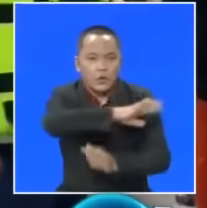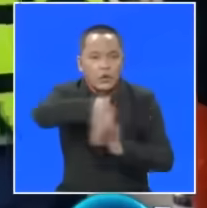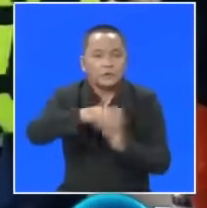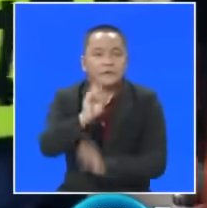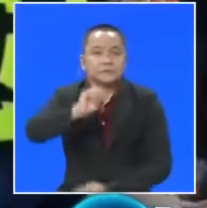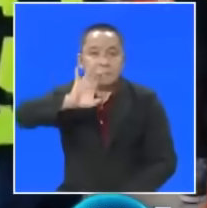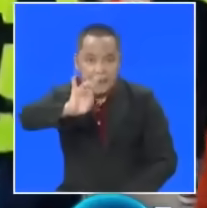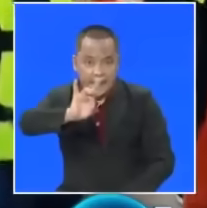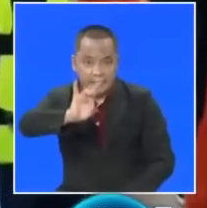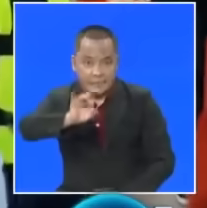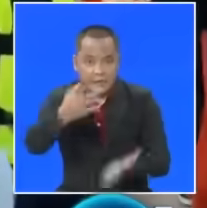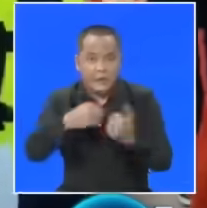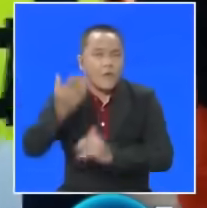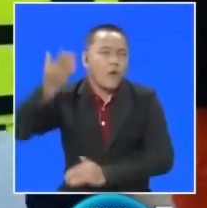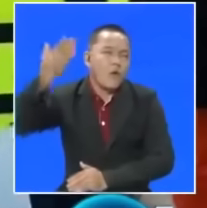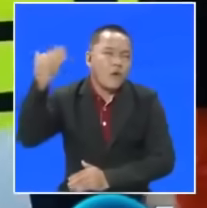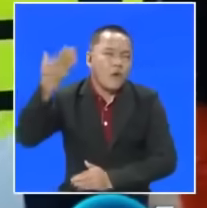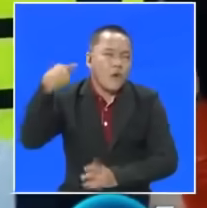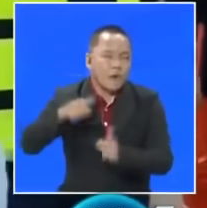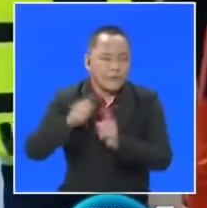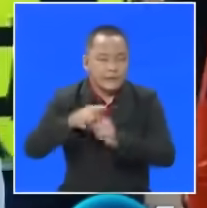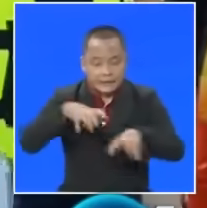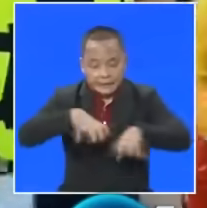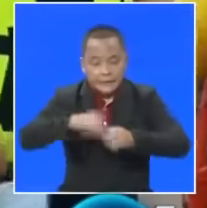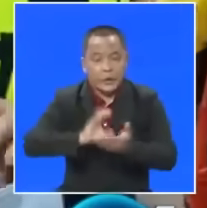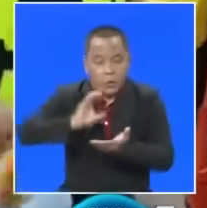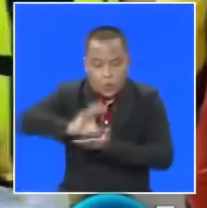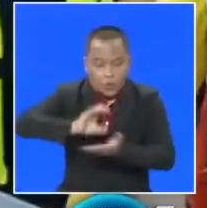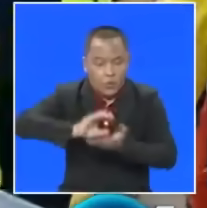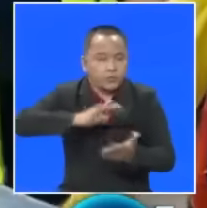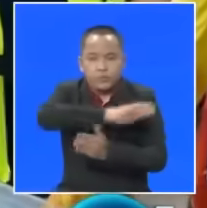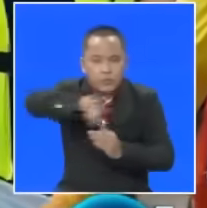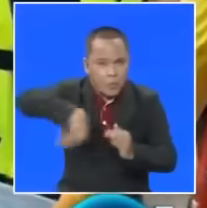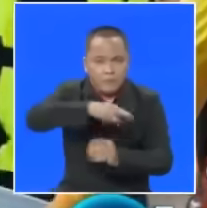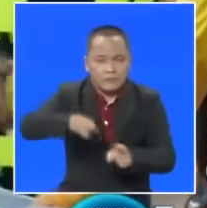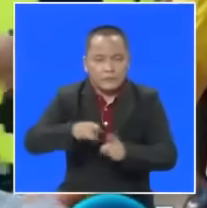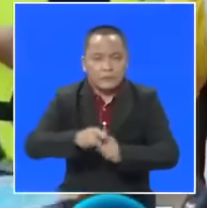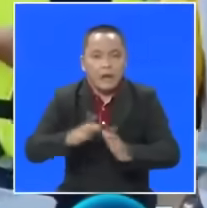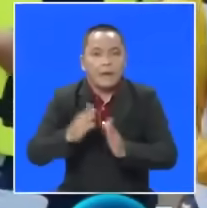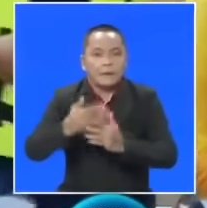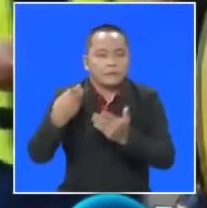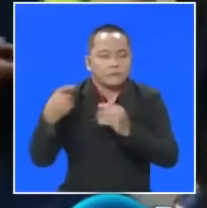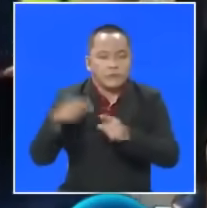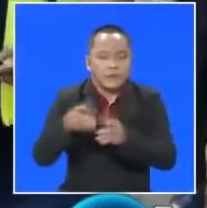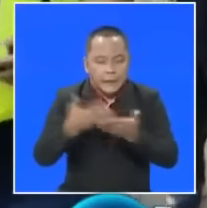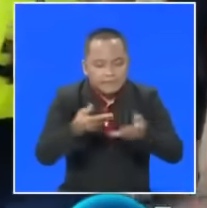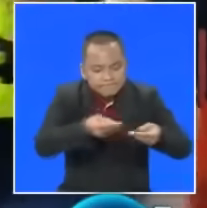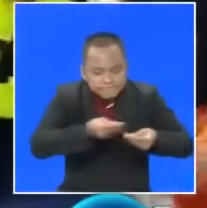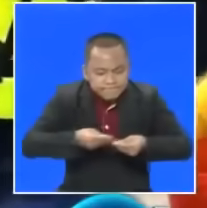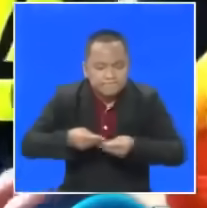ด48คนเพราะที่ผ่านมามีการจัดสรรงบประมาณอย่างทั่วถึงเรื่องผลประโยชน์ก็ลงตั